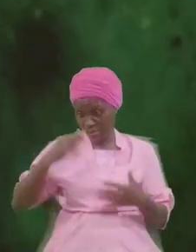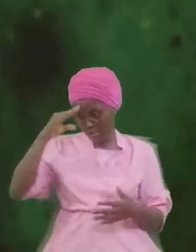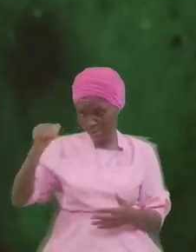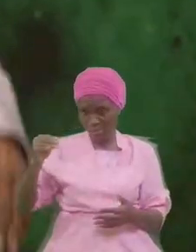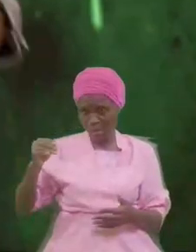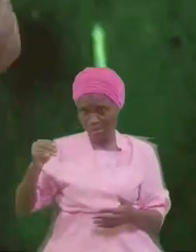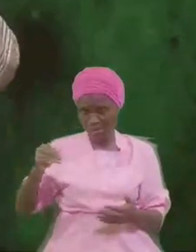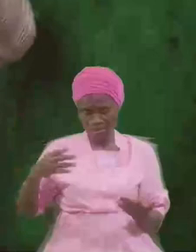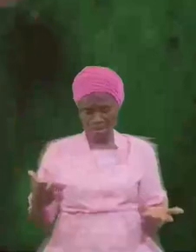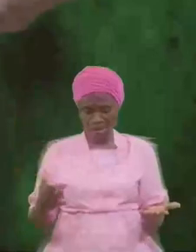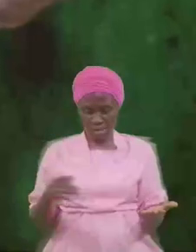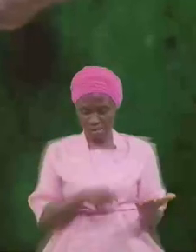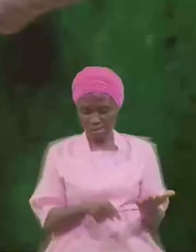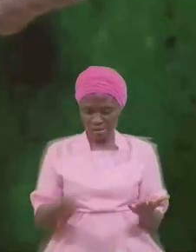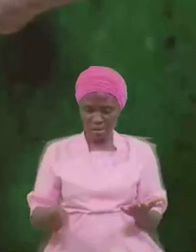paralysé,